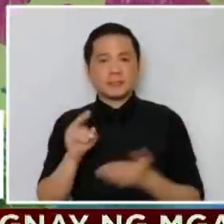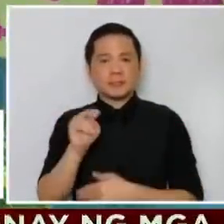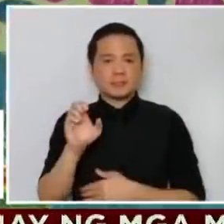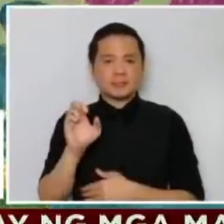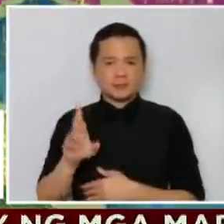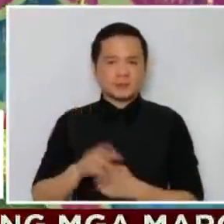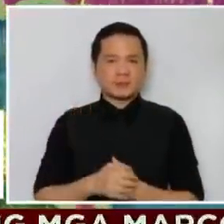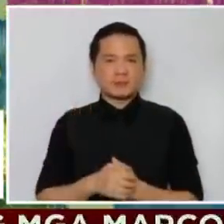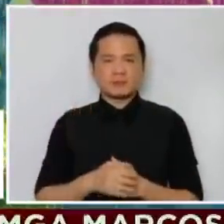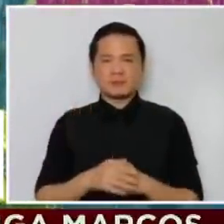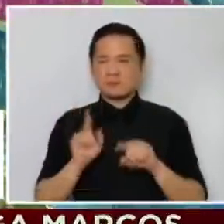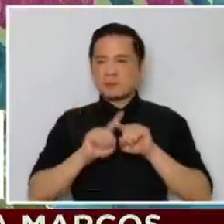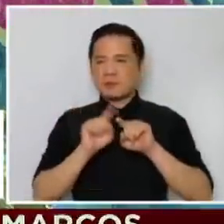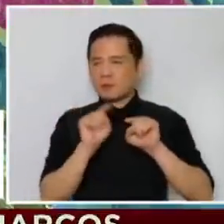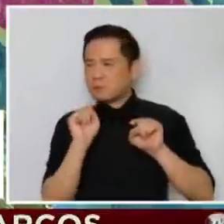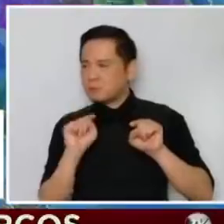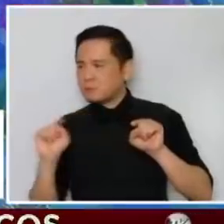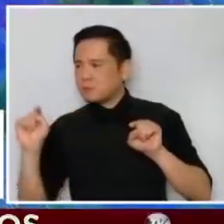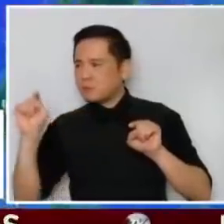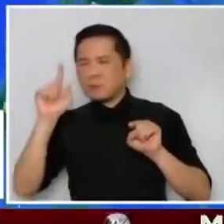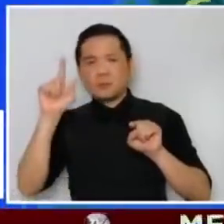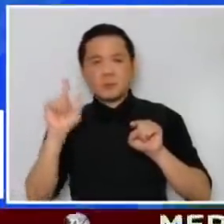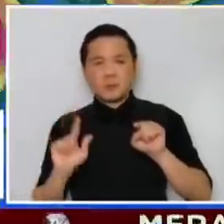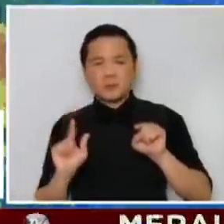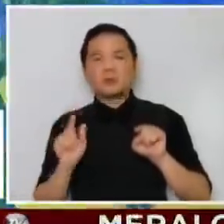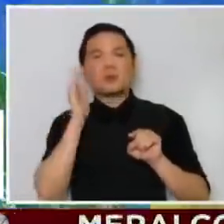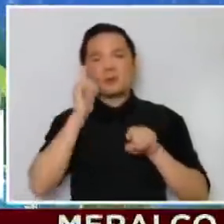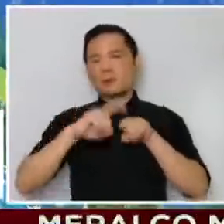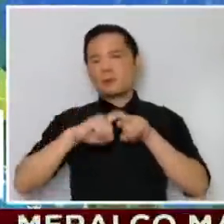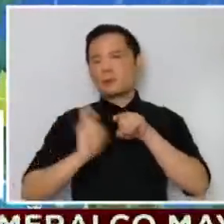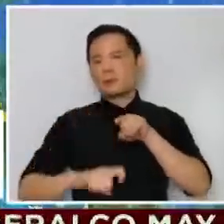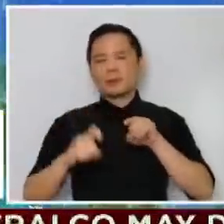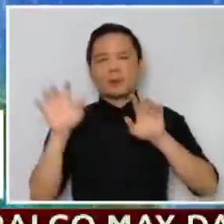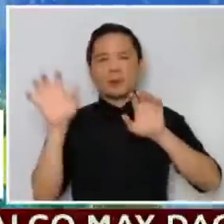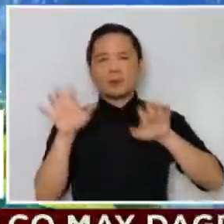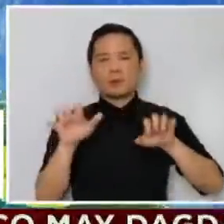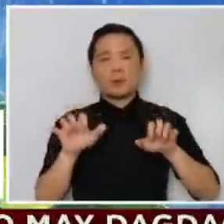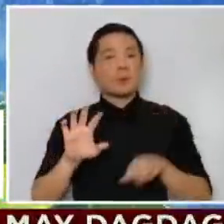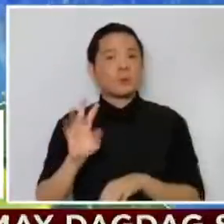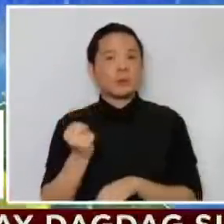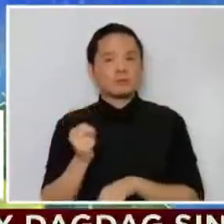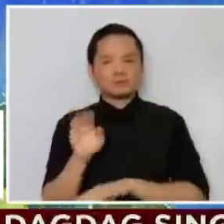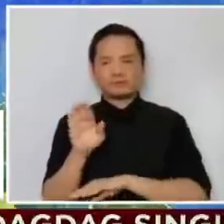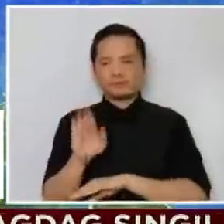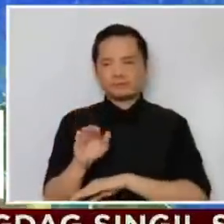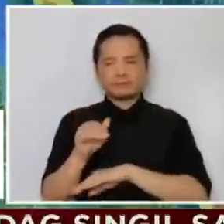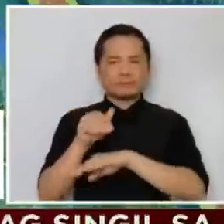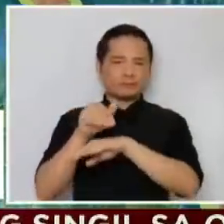nalalaping bahagi ng Luzon, asahan po ang thunderstorms tuwing hapon o gabi.